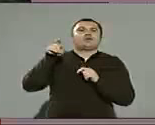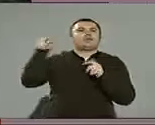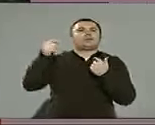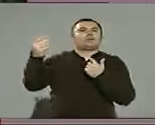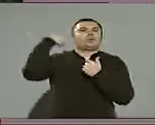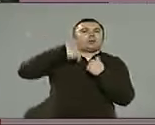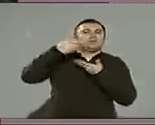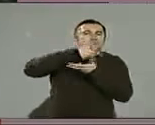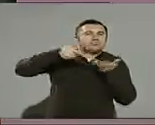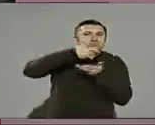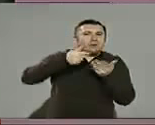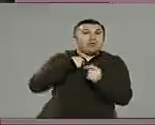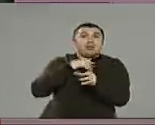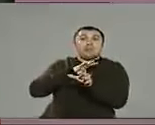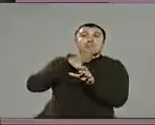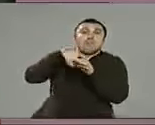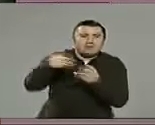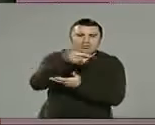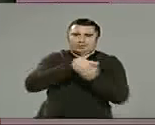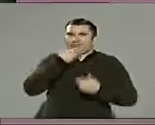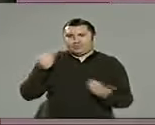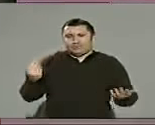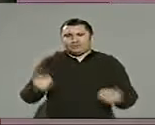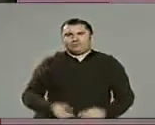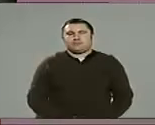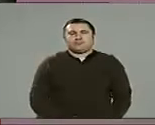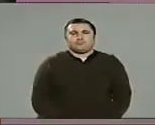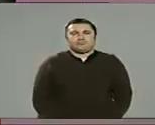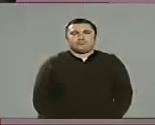nicht ins Gerede, liebe Genossinnen und Genossen.